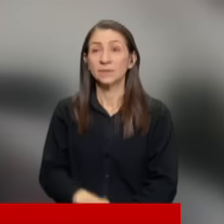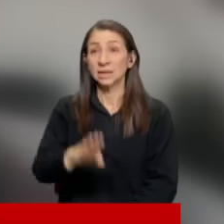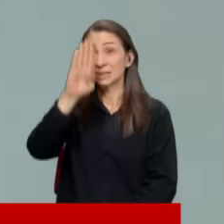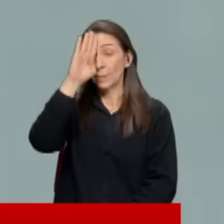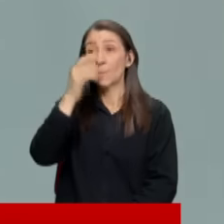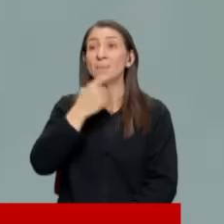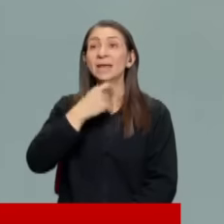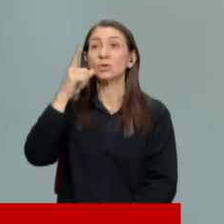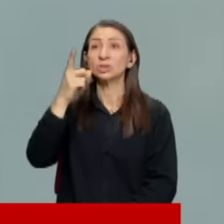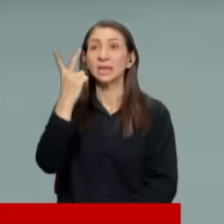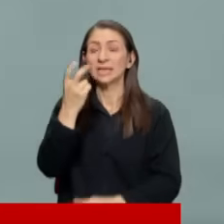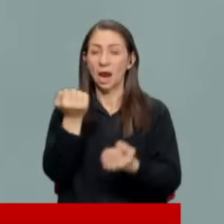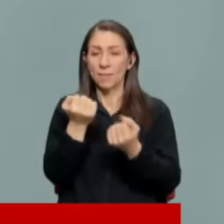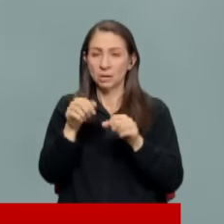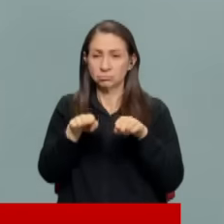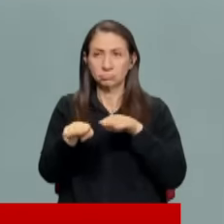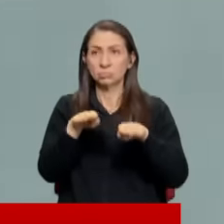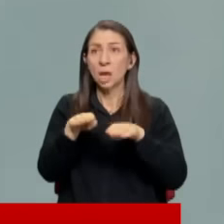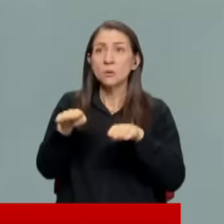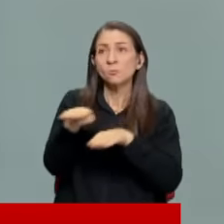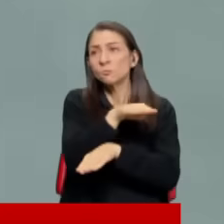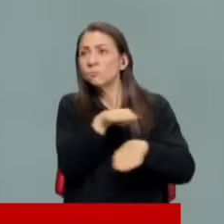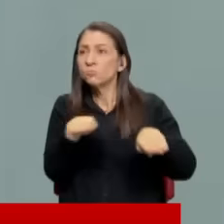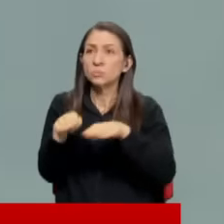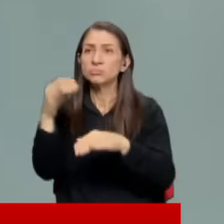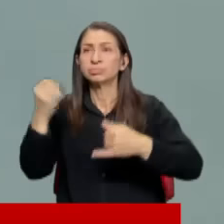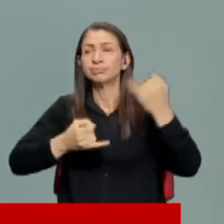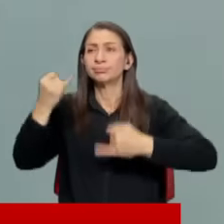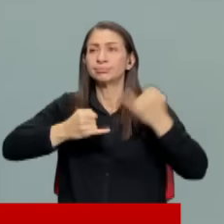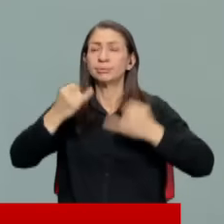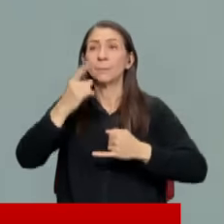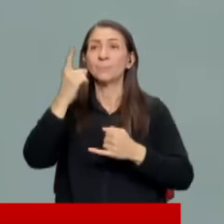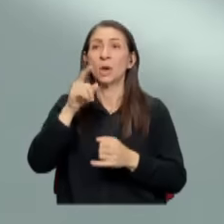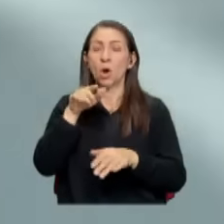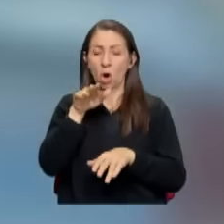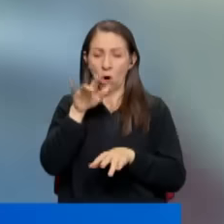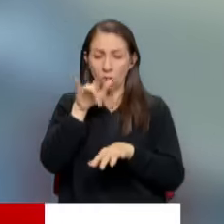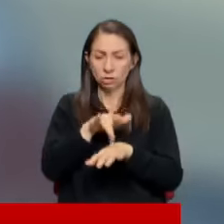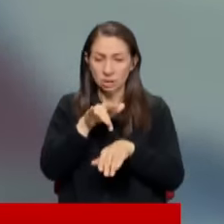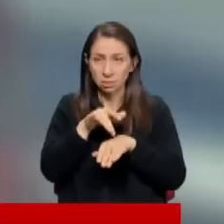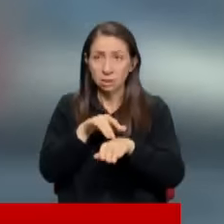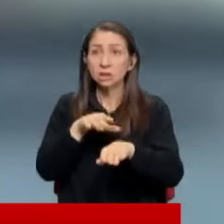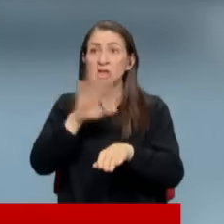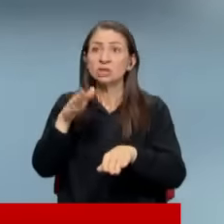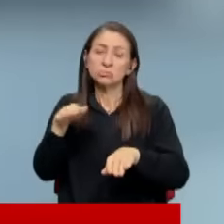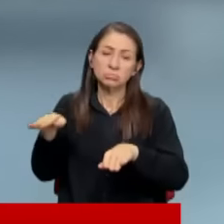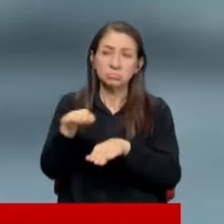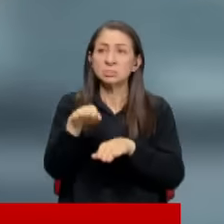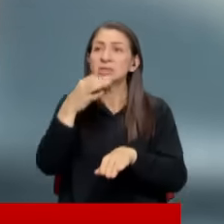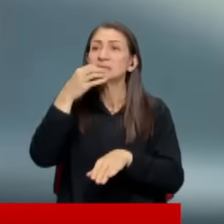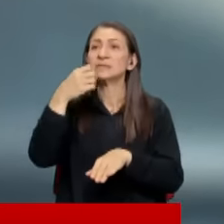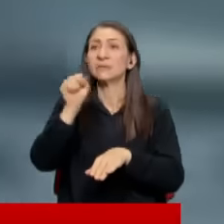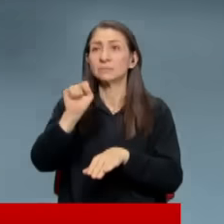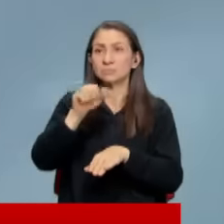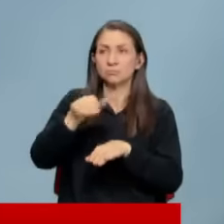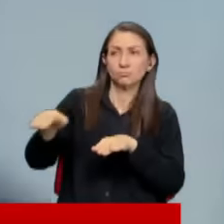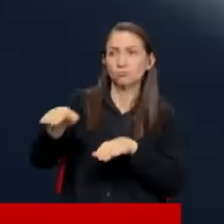İstanbul Beykoz'da iki sürücü arasında yol vermedin tartışması çıktı. Biri orta şeritte durup diğerinin geçişini engellemeye